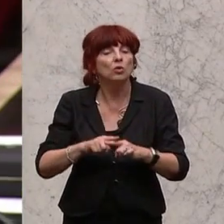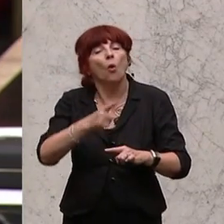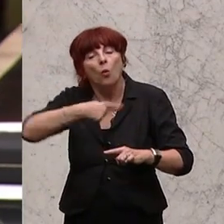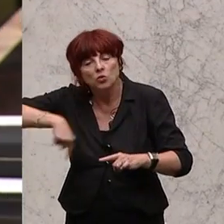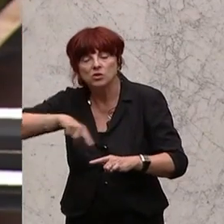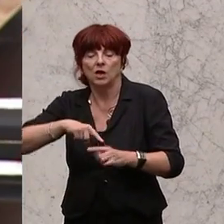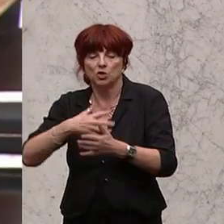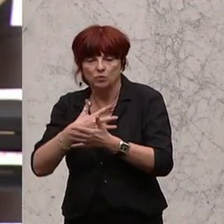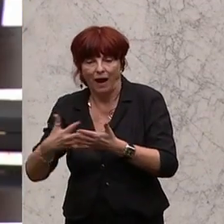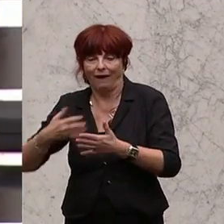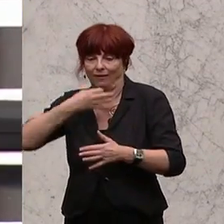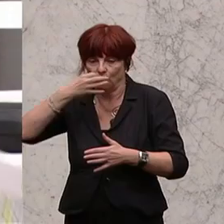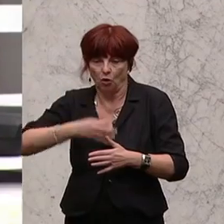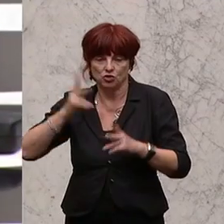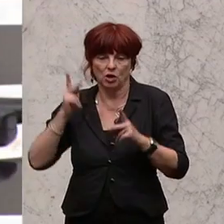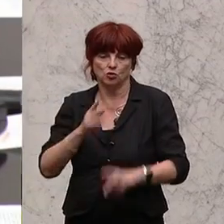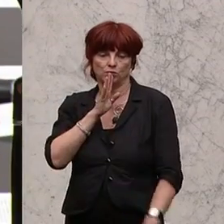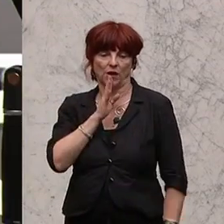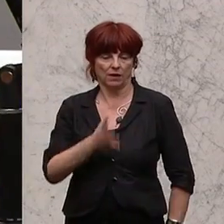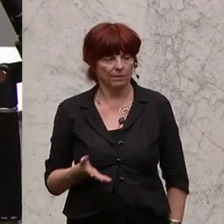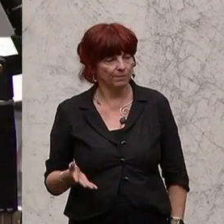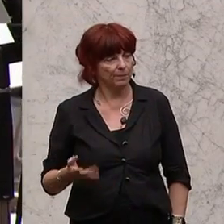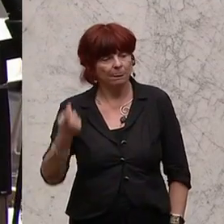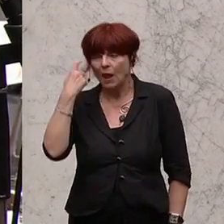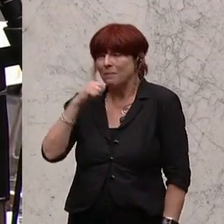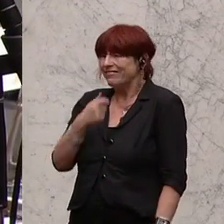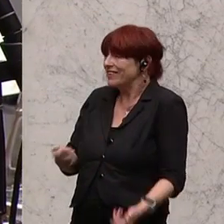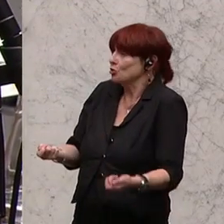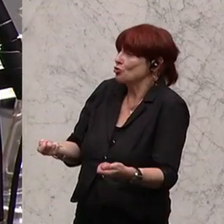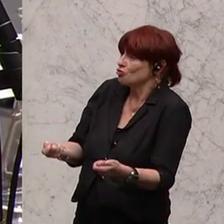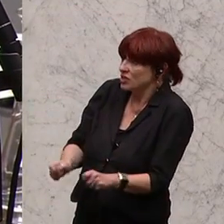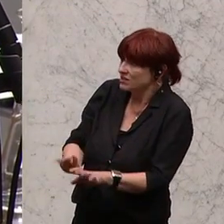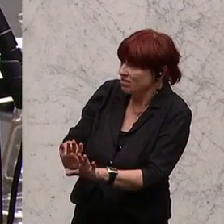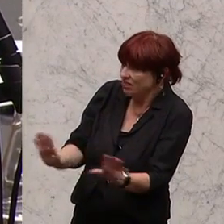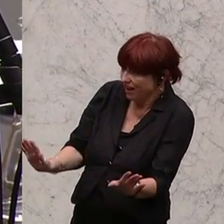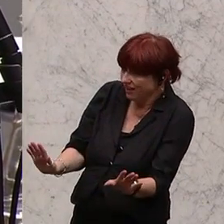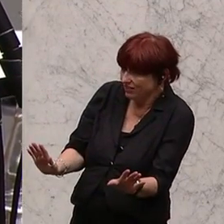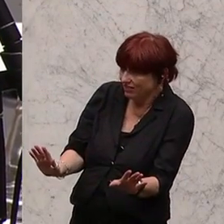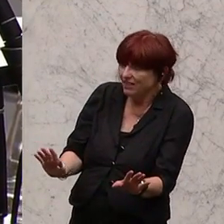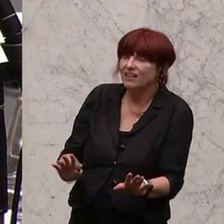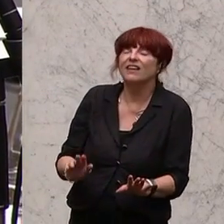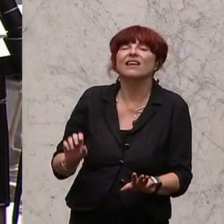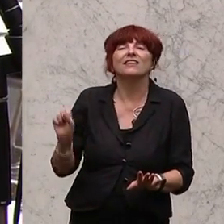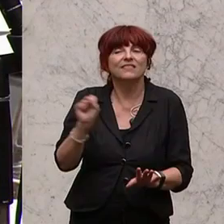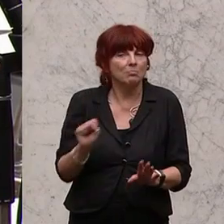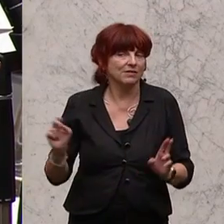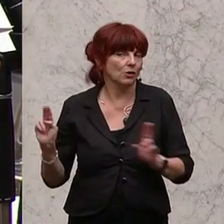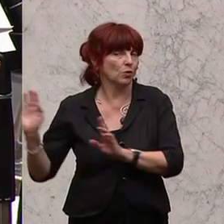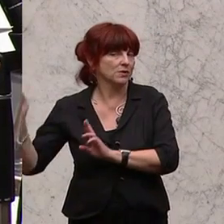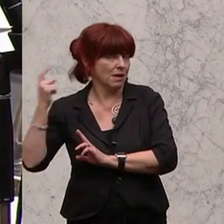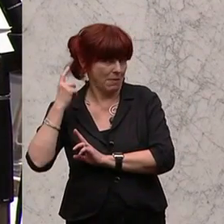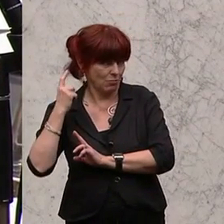Selbstverständlichkeit. Da geht es nicht um Schließen. Da geht es nicht darum, was der Sebastian Kurz gesagt hat. Dem machen wir zu. Da geht es darum, dass